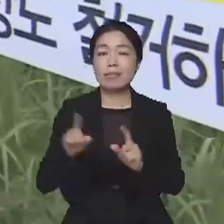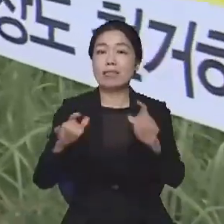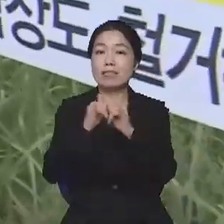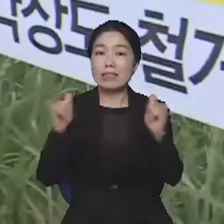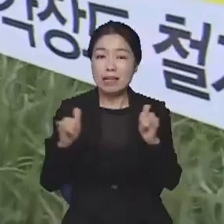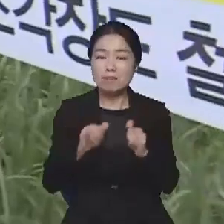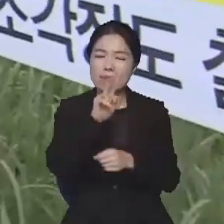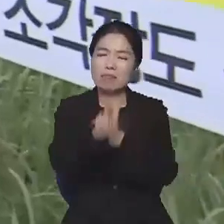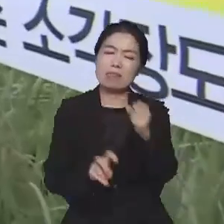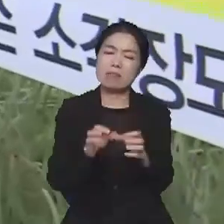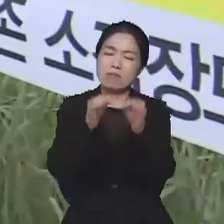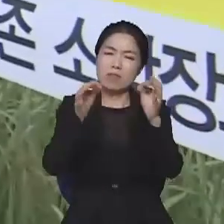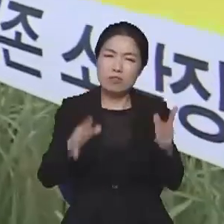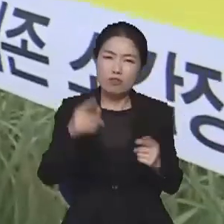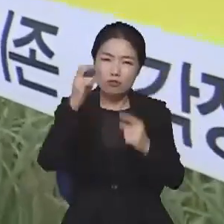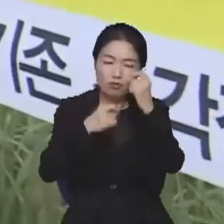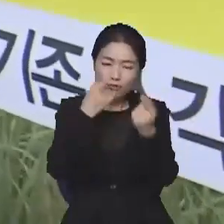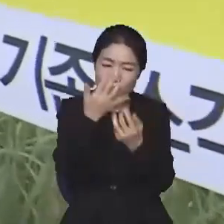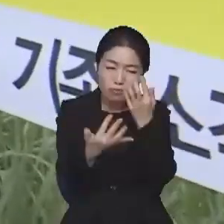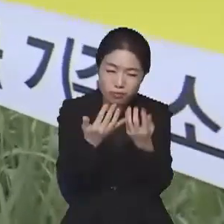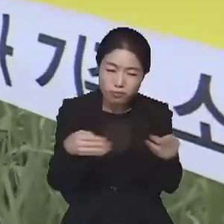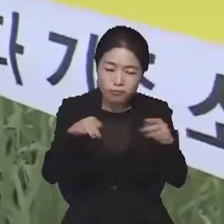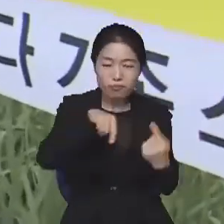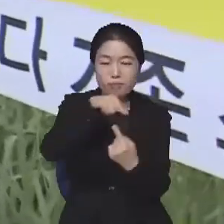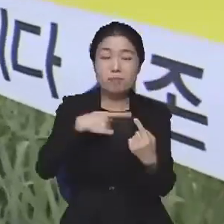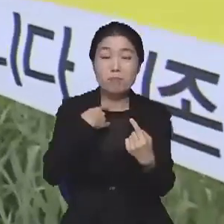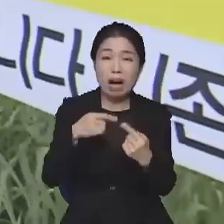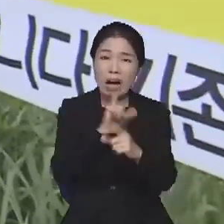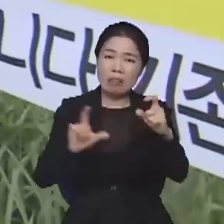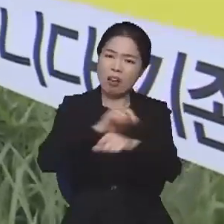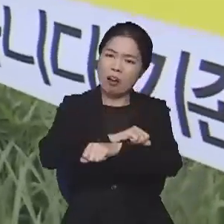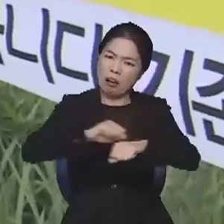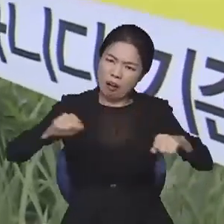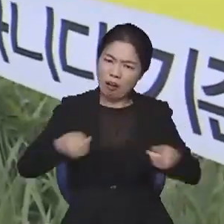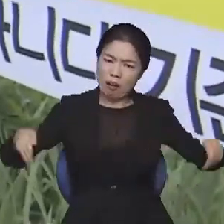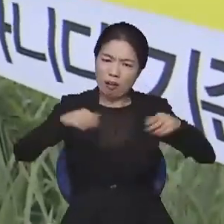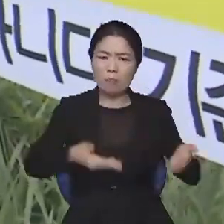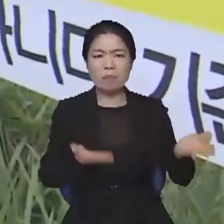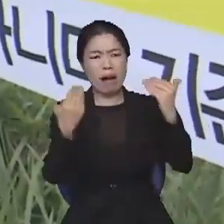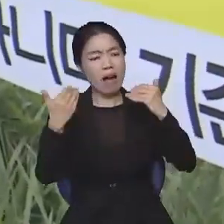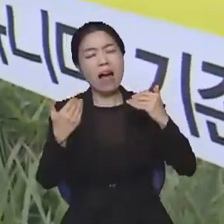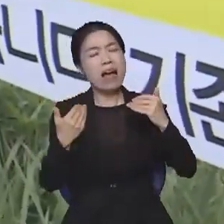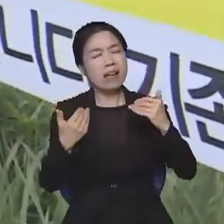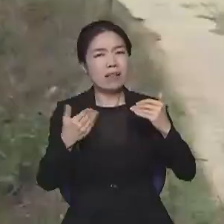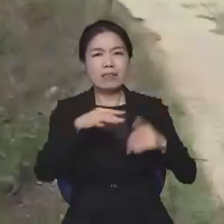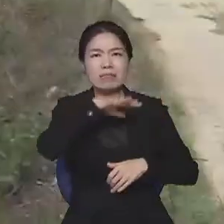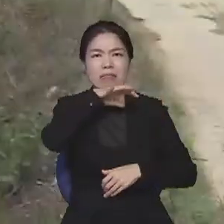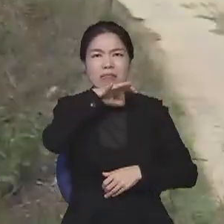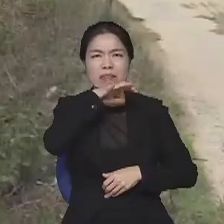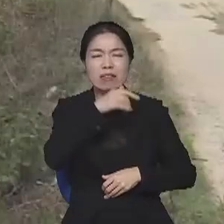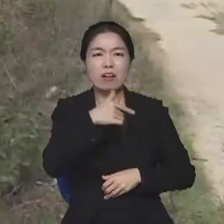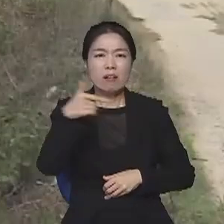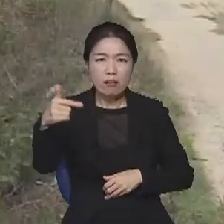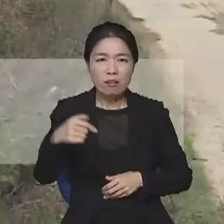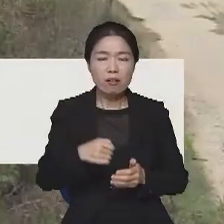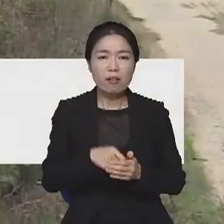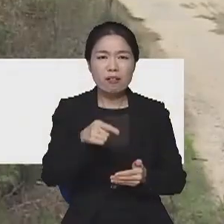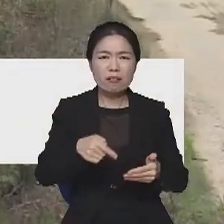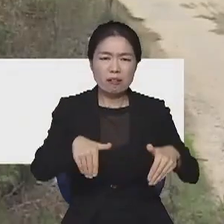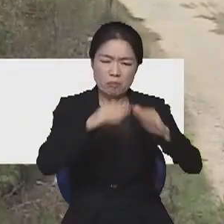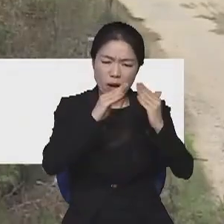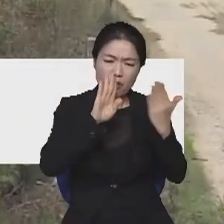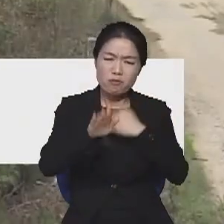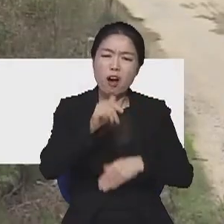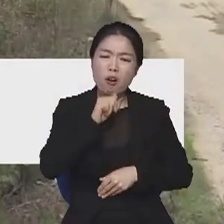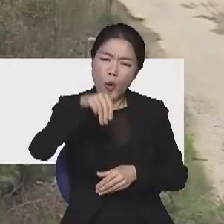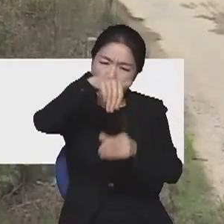이미 20여 년간 소각장이 운영됐던 매월동에 더 큰 규모의 소각장이 들어온다며 반발하고 있습니다. 야, 소각장에 들어온 뒤로 콩이